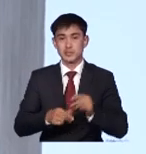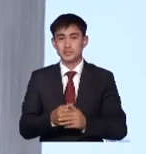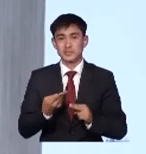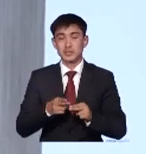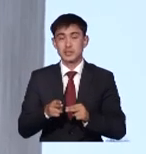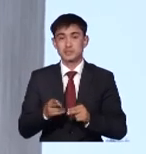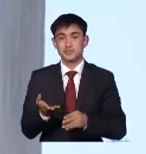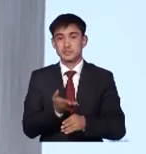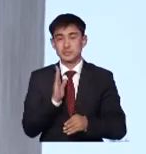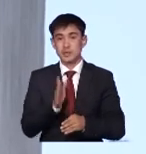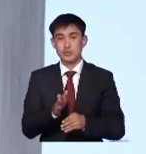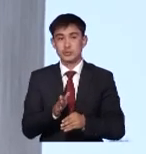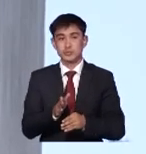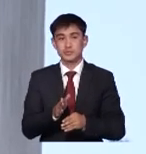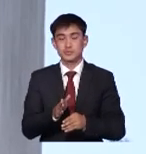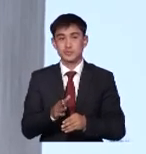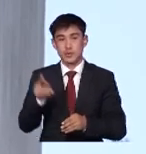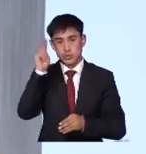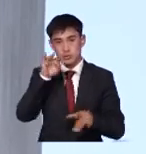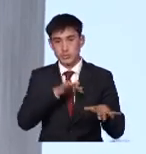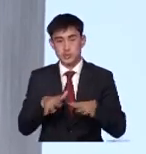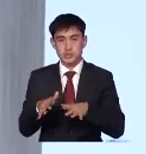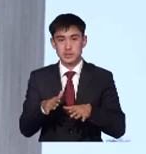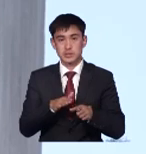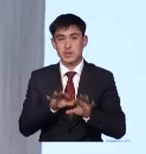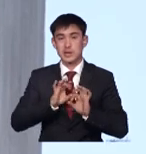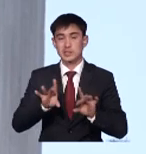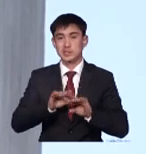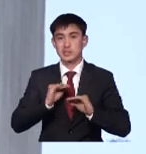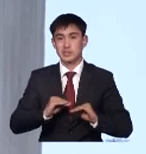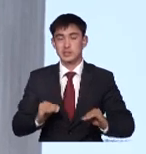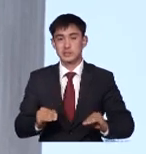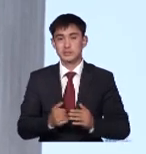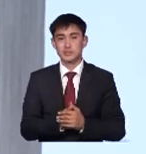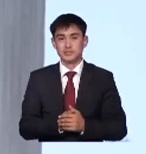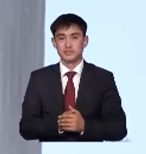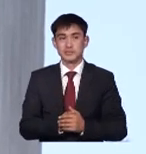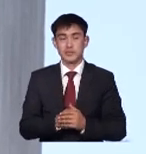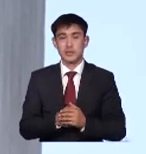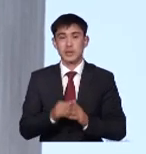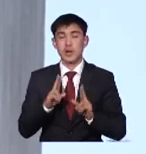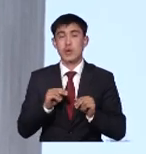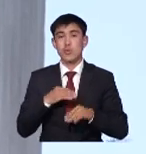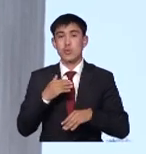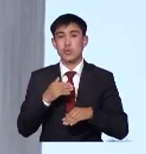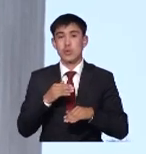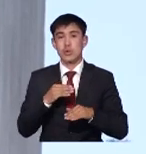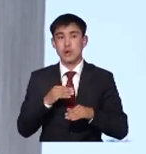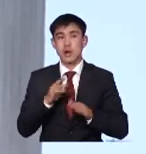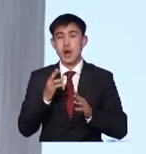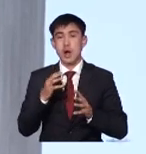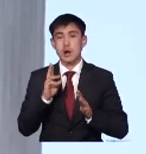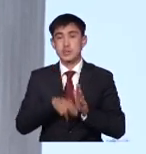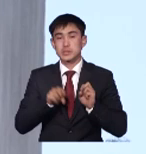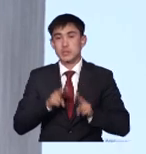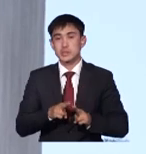Данное действие мы будем в дальнейшем уже в учебном процессе разъяснять детям, как купаться, как оберегаться и как оказывать